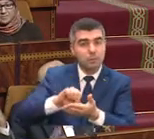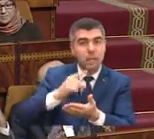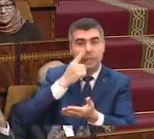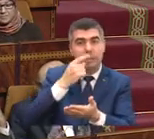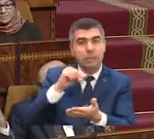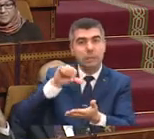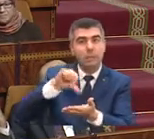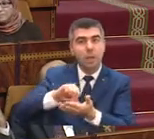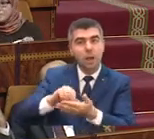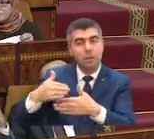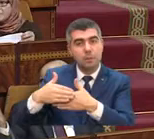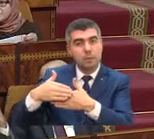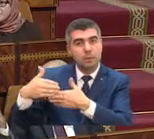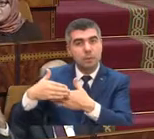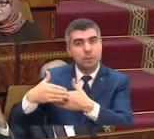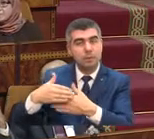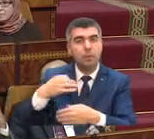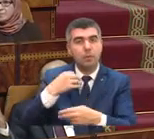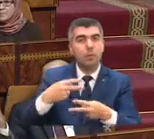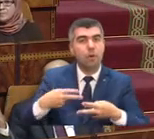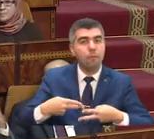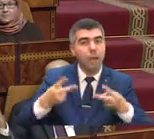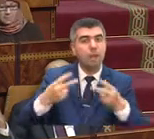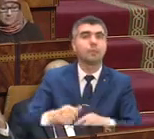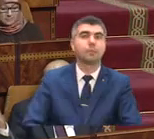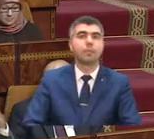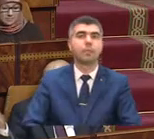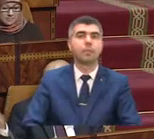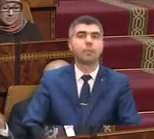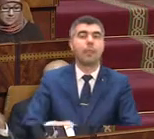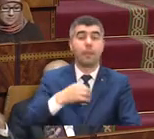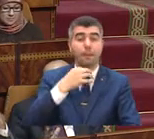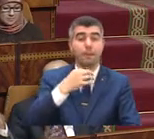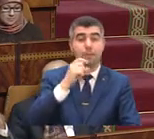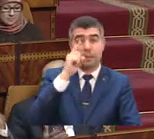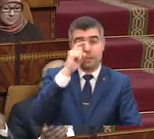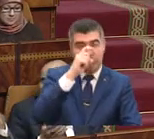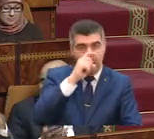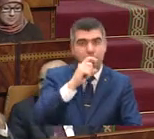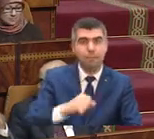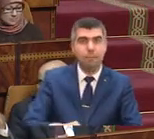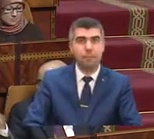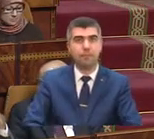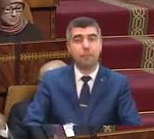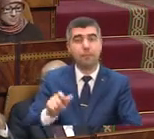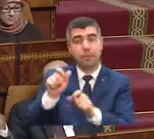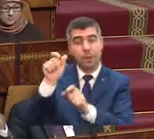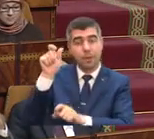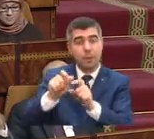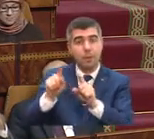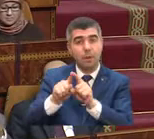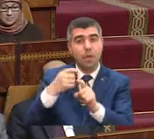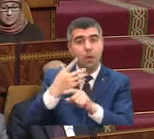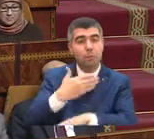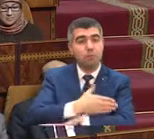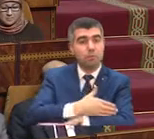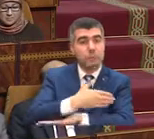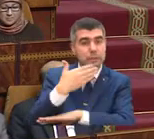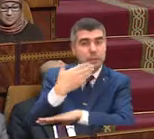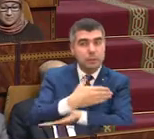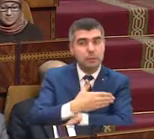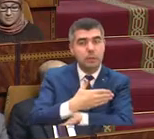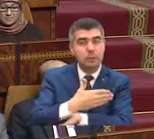هنا غادي نذكر السيد الوزير على أنه رغم الإكراهات اللي كيعرفوها ممتهني التهريب المعيشي نساء